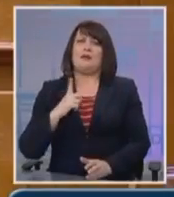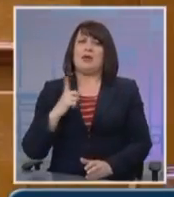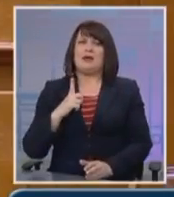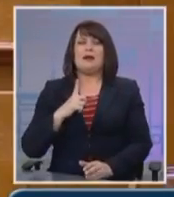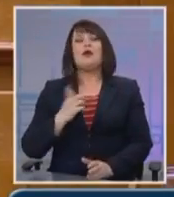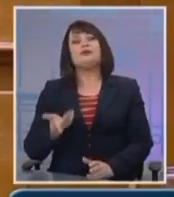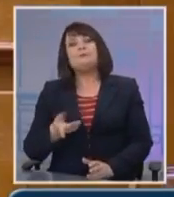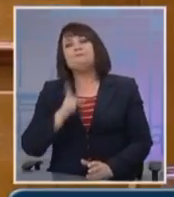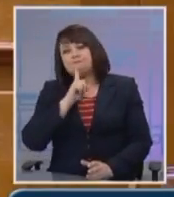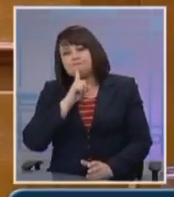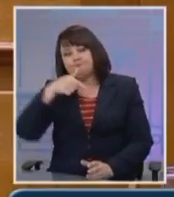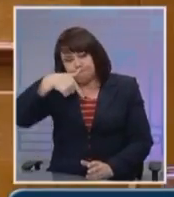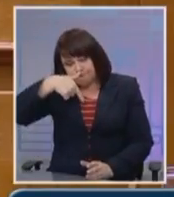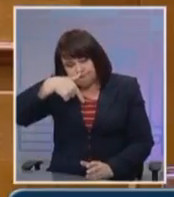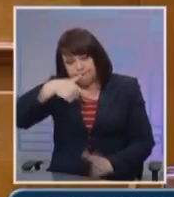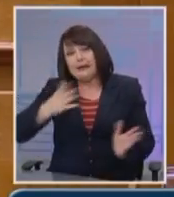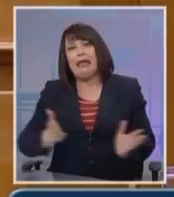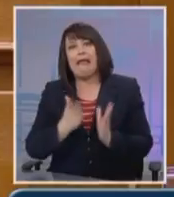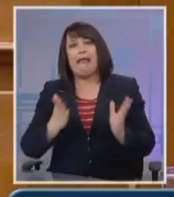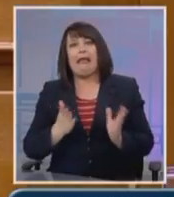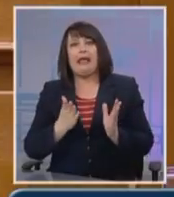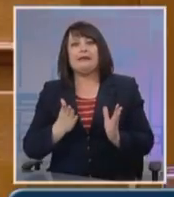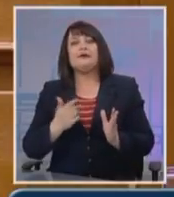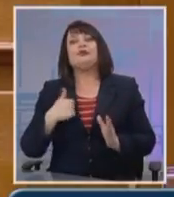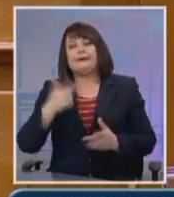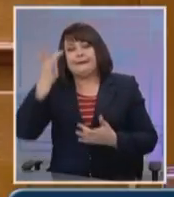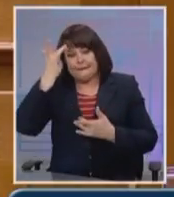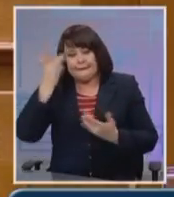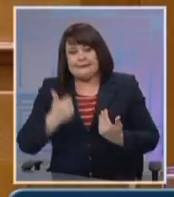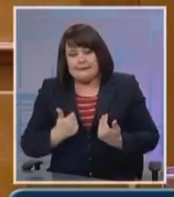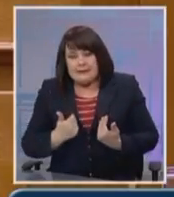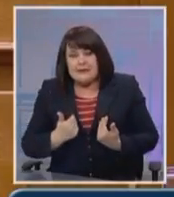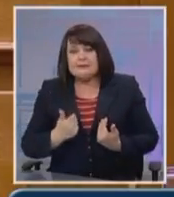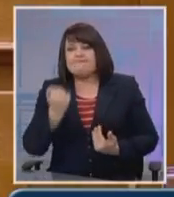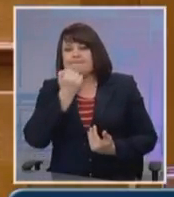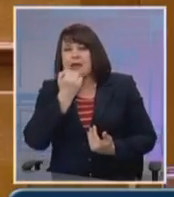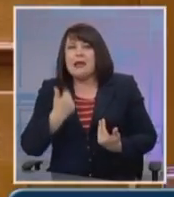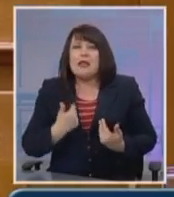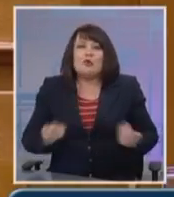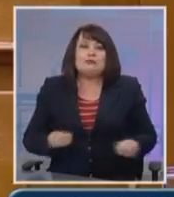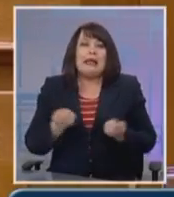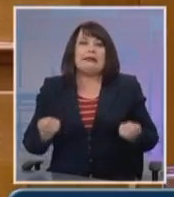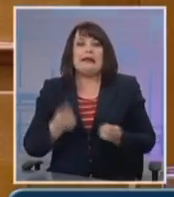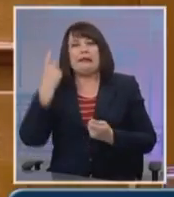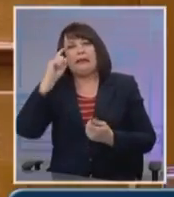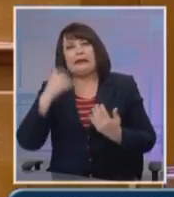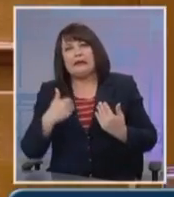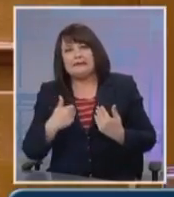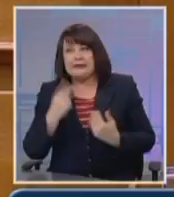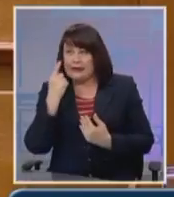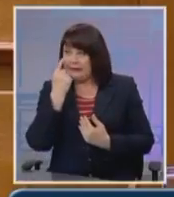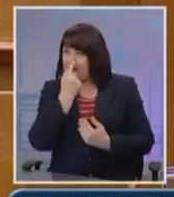σεμνότητα, από κάποιο είδους αυτογνωσία, από έστω ένα χαμηλωμένο